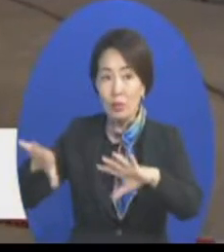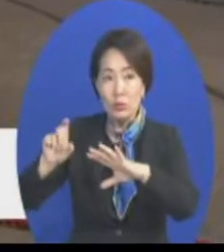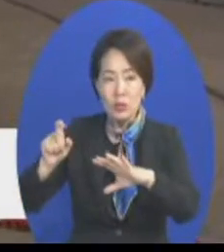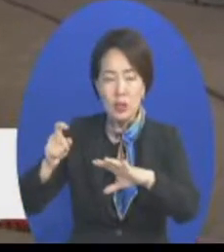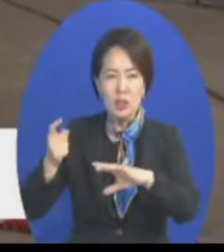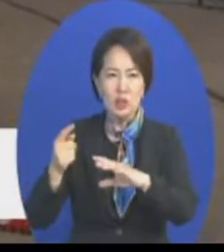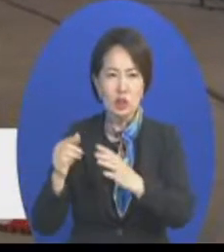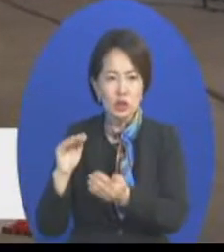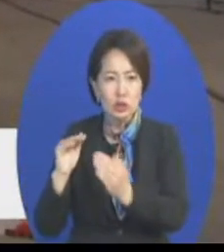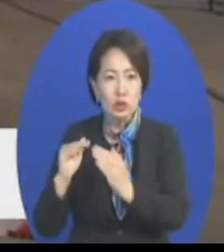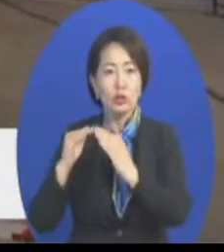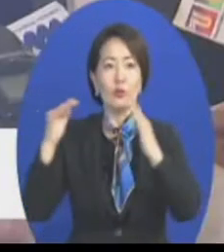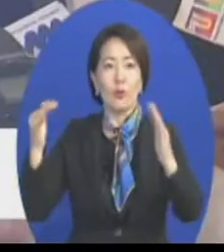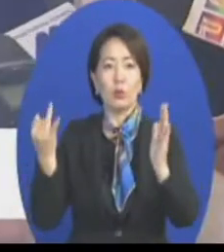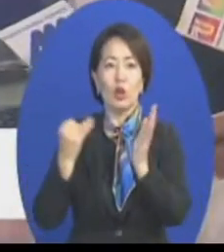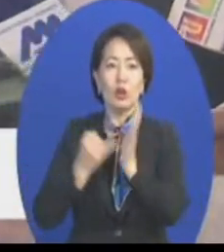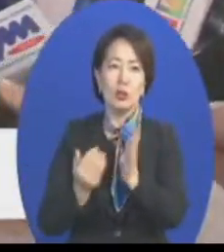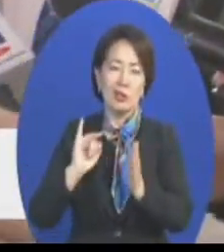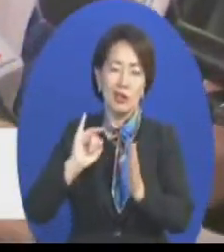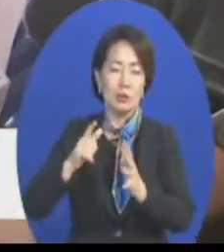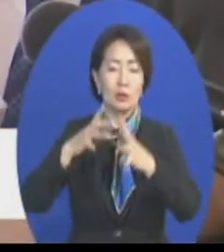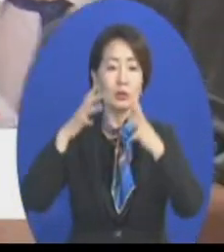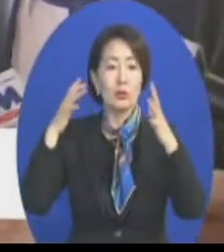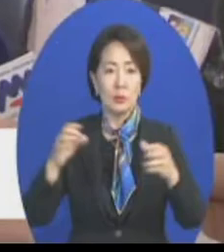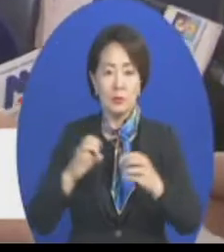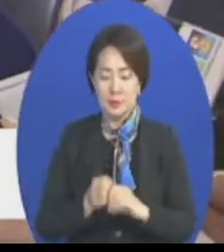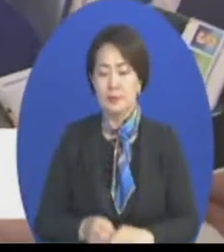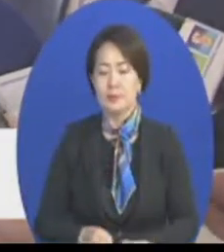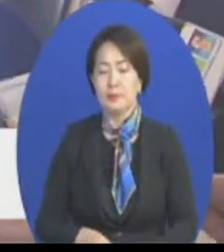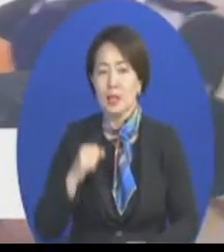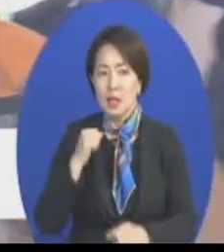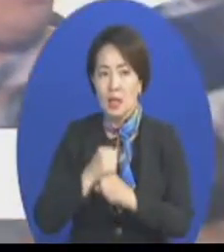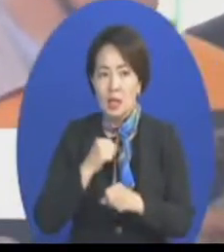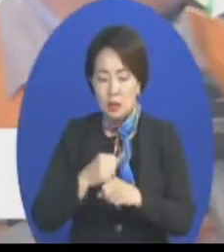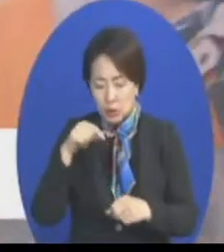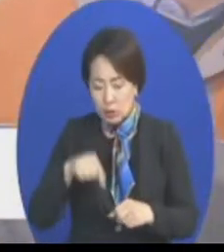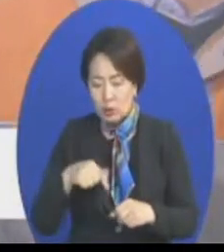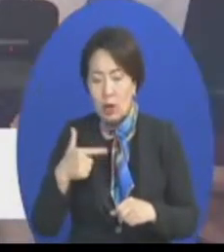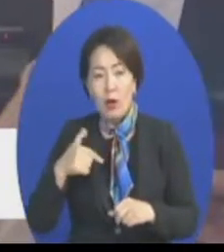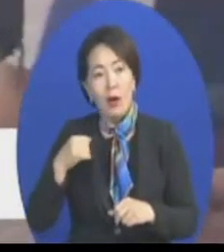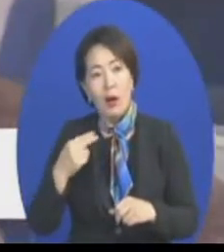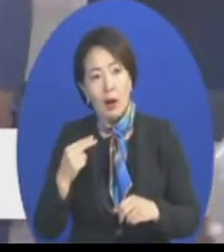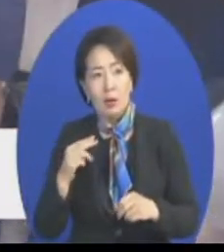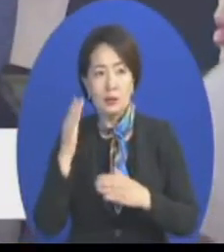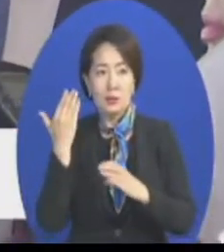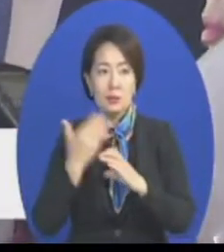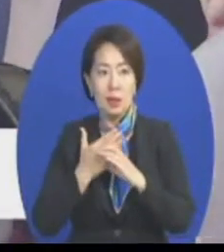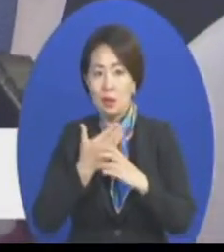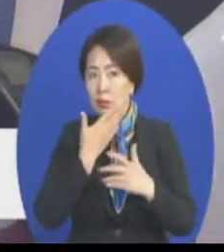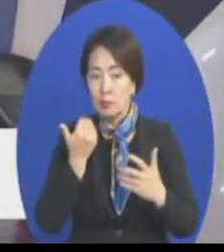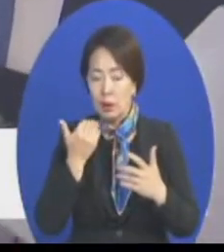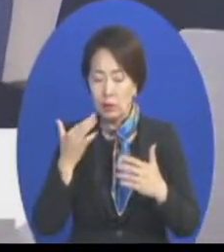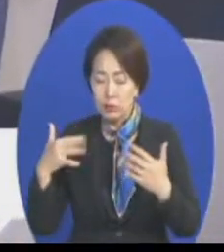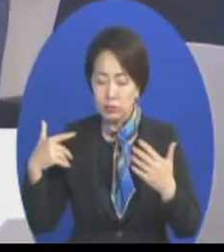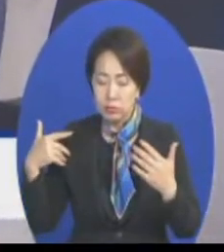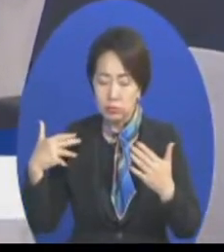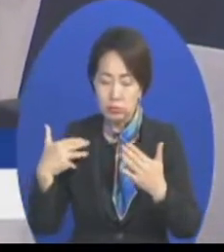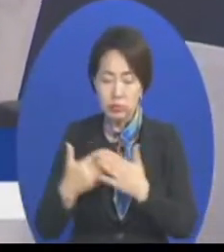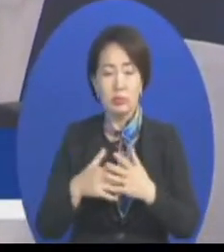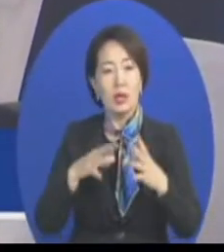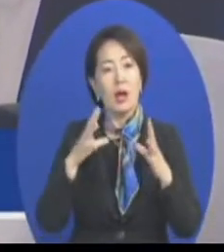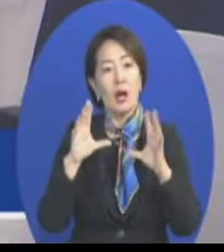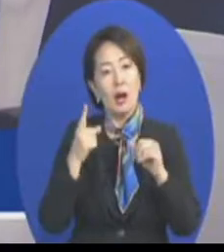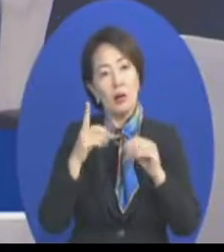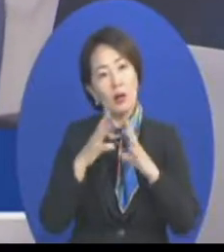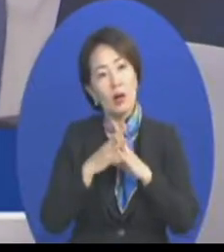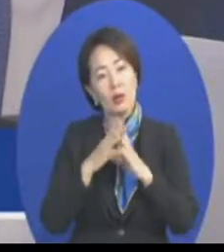том бүтээн байгуулалт өрнөж байна. Ажил дээр бол гацаж саац юм бол одоо гондол гараагүй. Тэгээ 11-10 сард байхдаа бид нэр бол дулаан